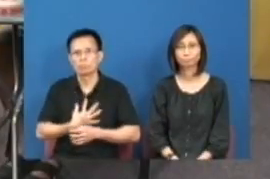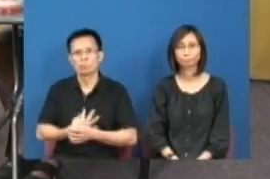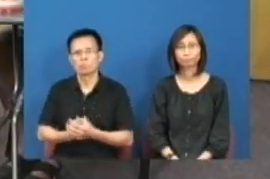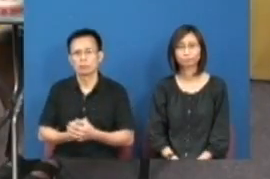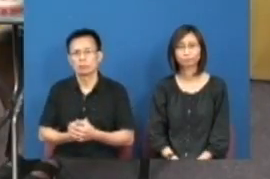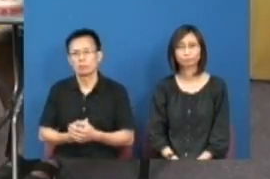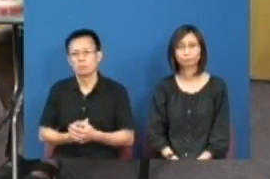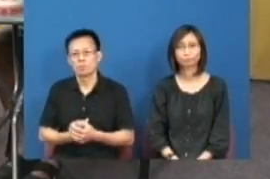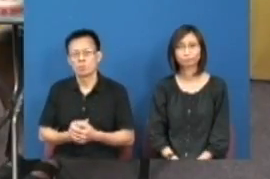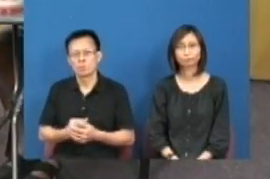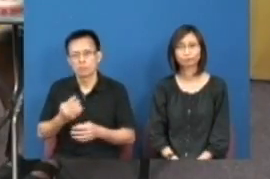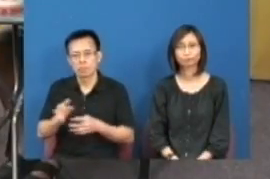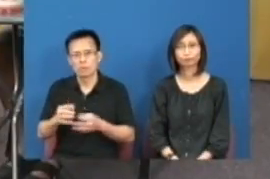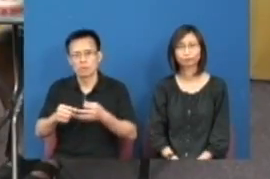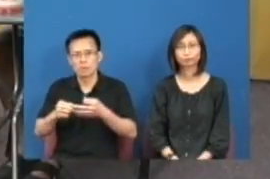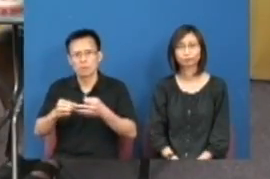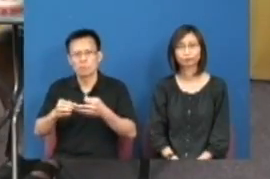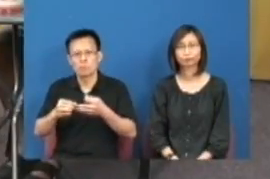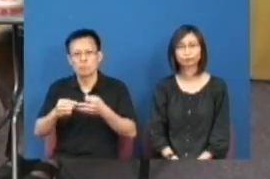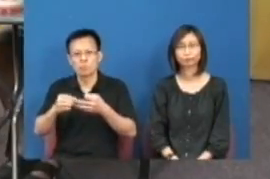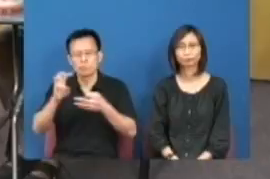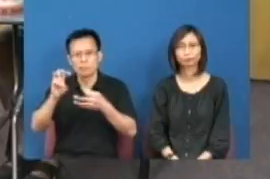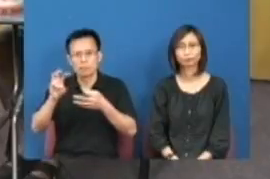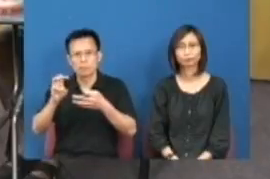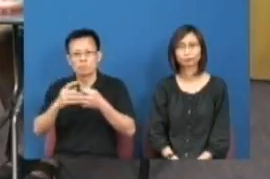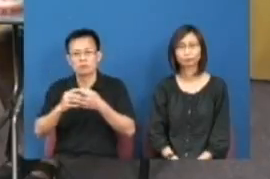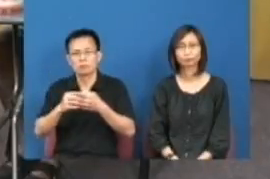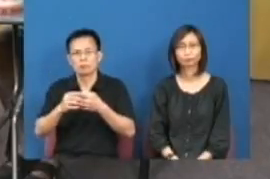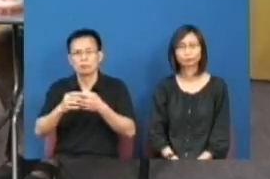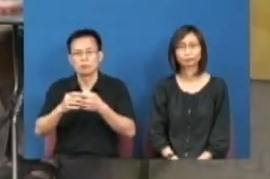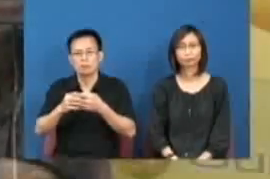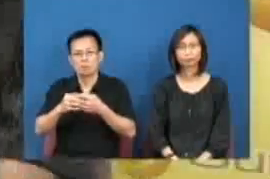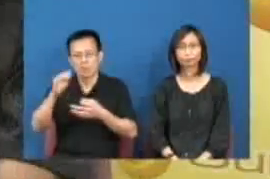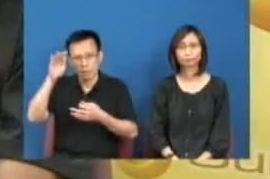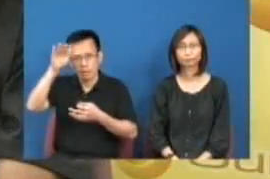且廖輝亦都係希望